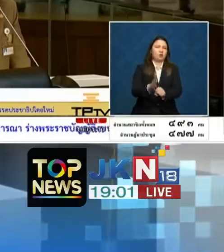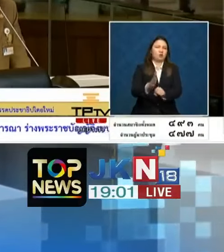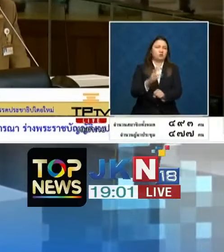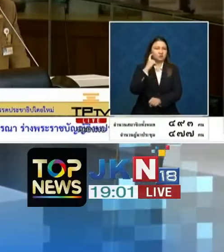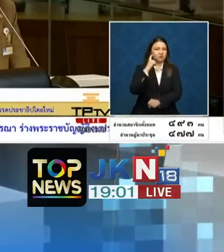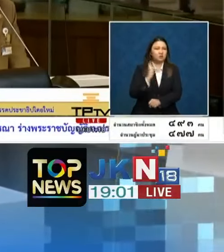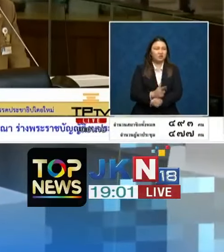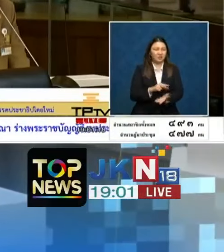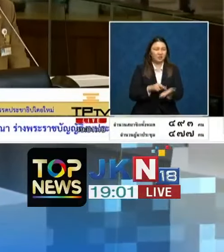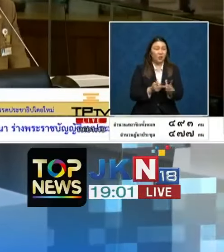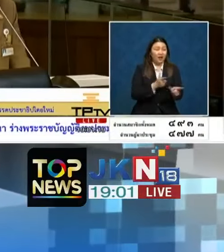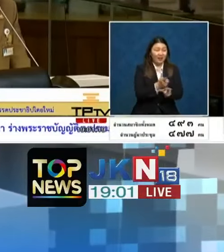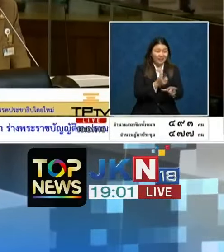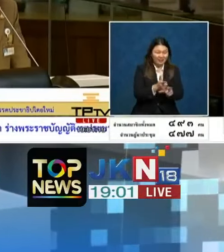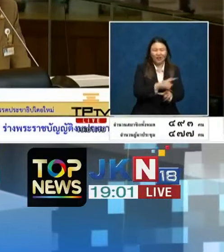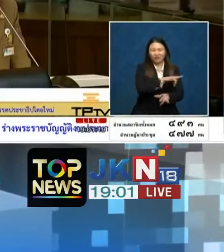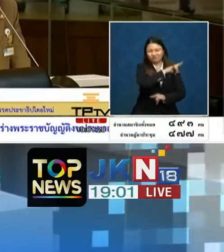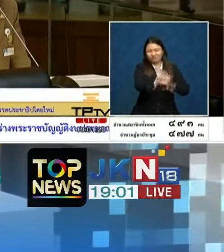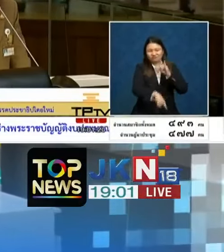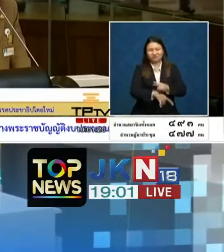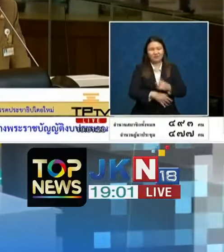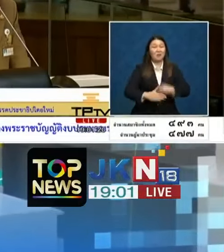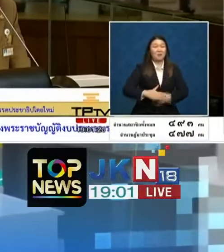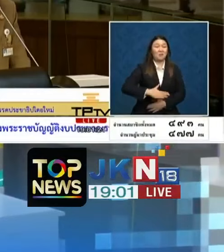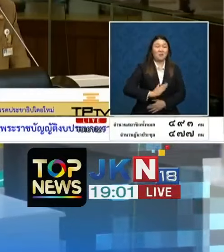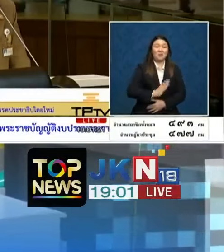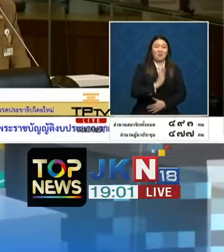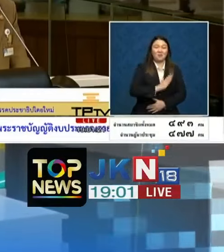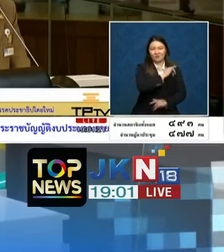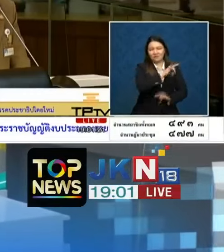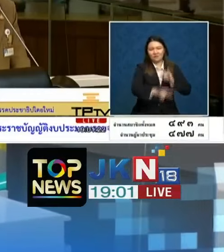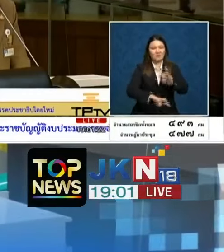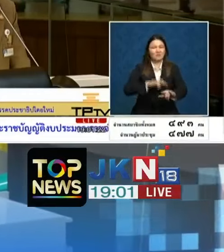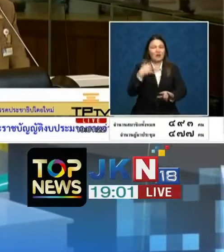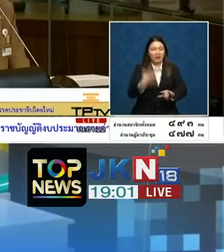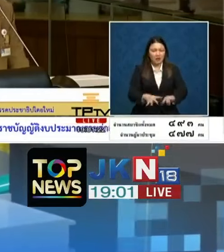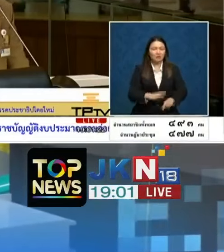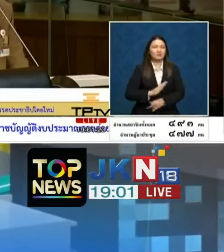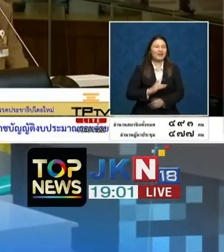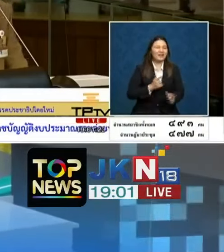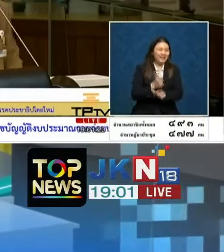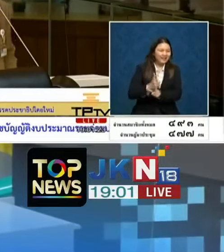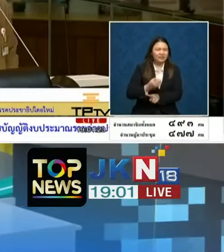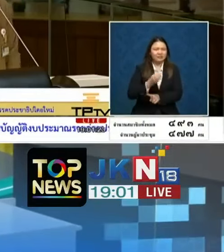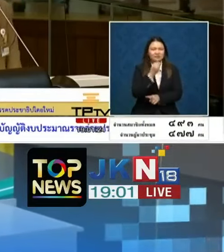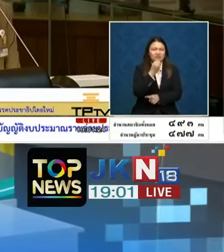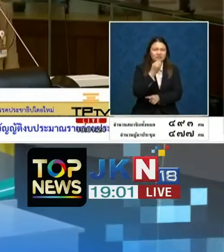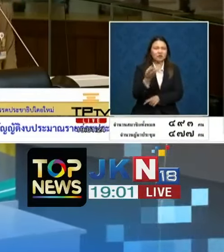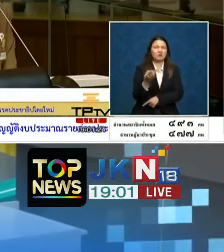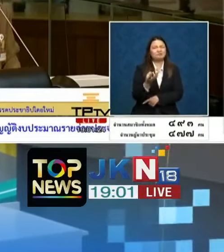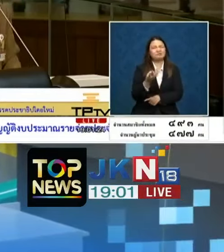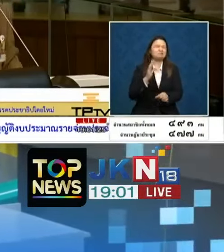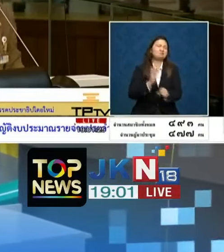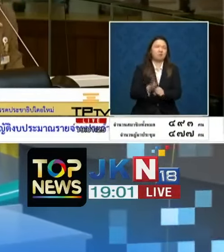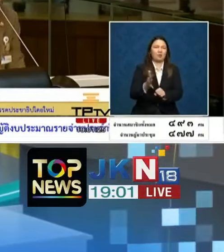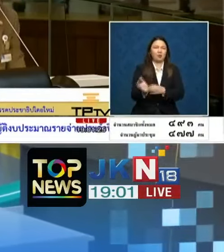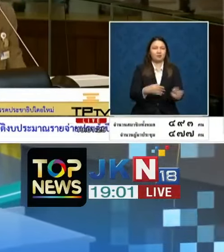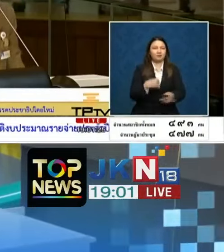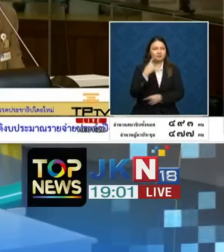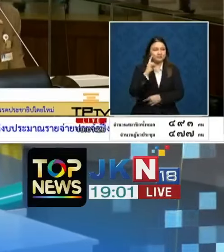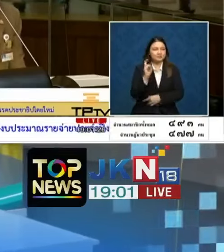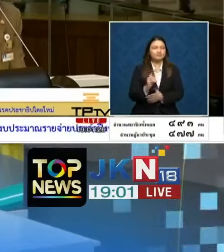หลังจากนั้นก็วาระ3เนี่ยทั้งฉบับก็จะประชุมกันวันนี้วันพรุ่งนี ้ ตอนนี้บรรยากาศสดๆนะฮะการ